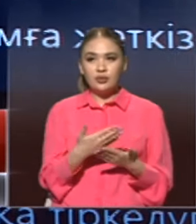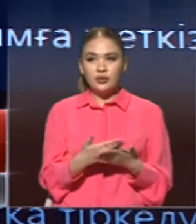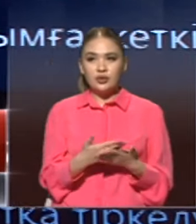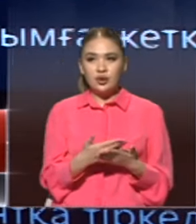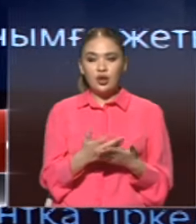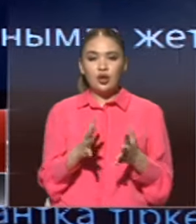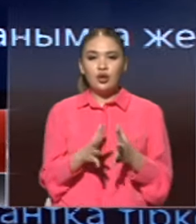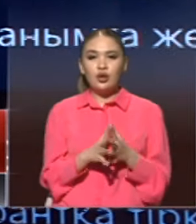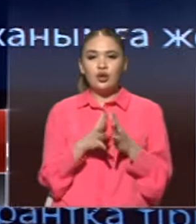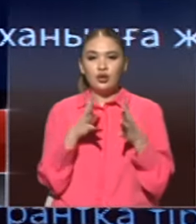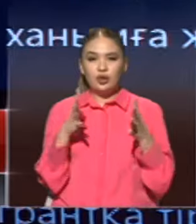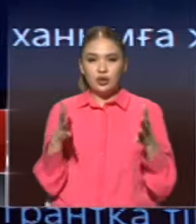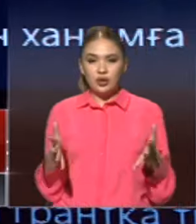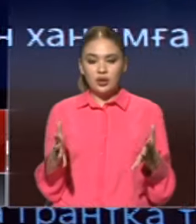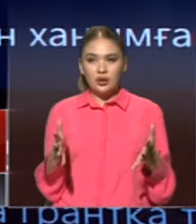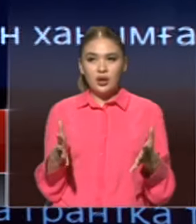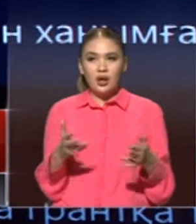өте үлкен